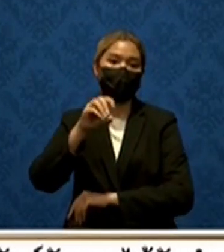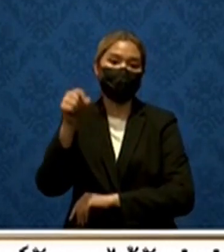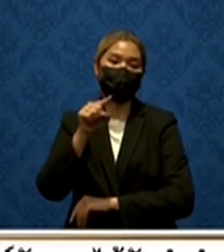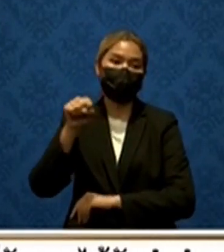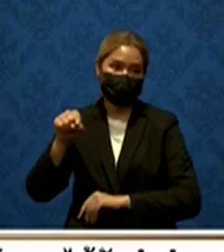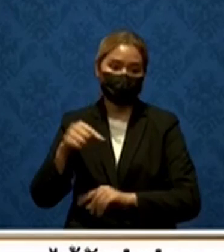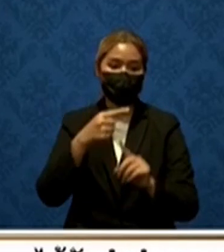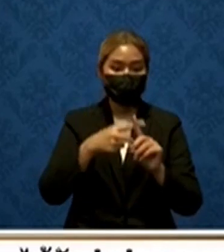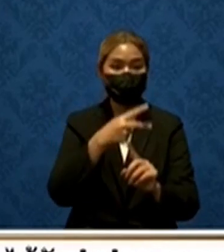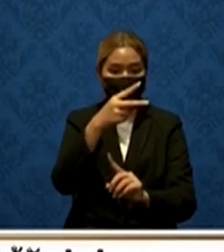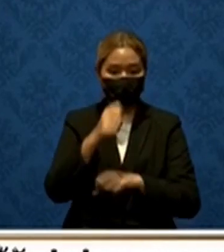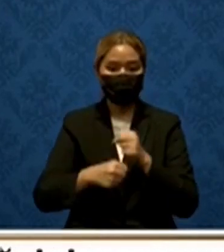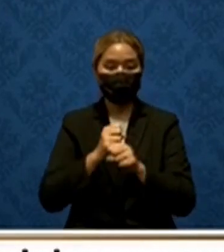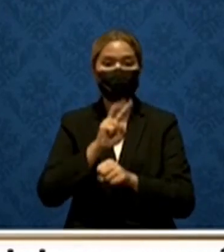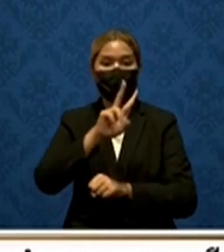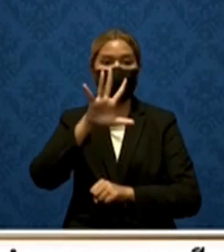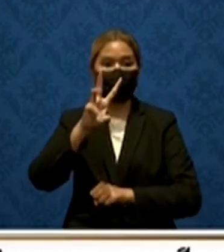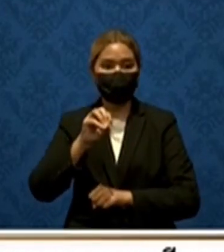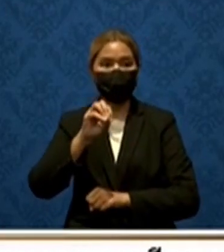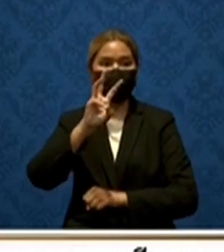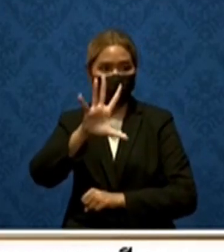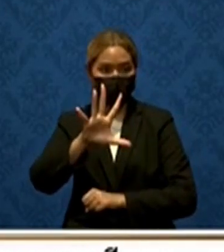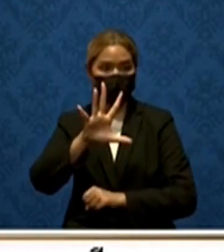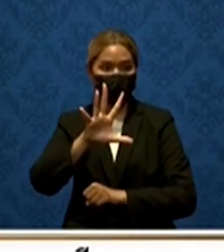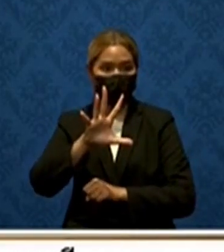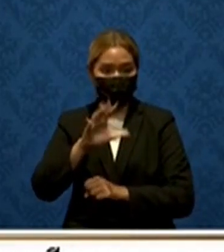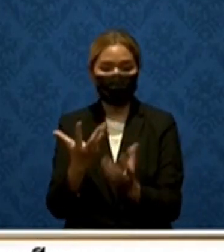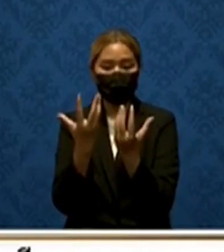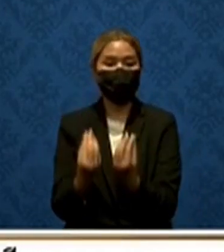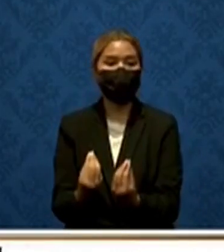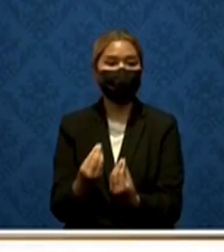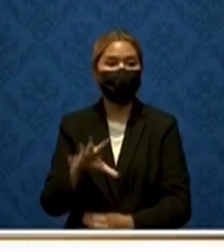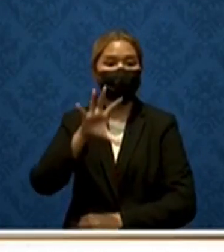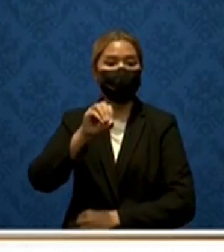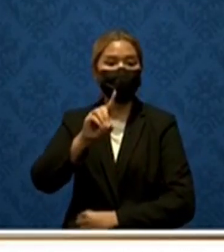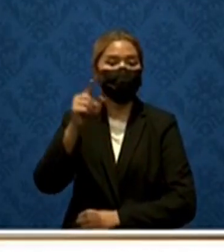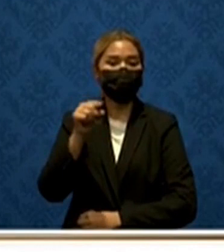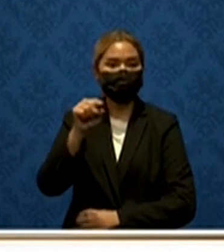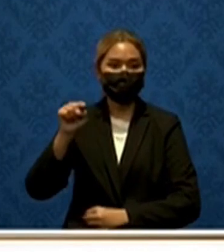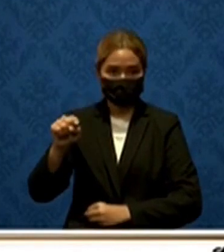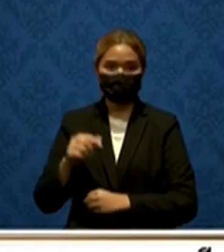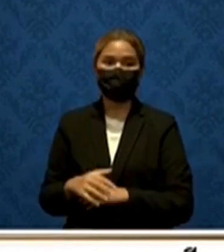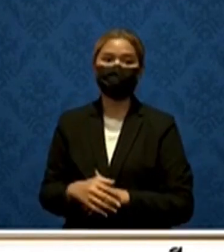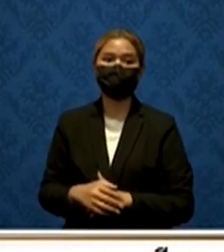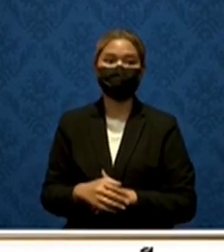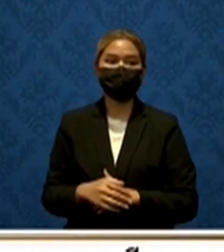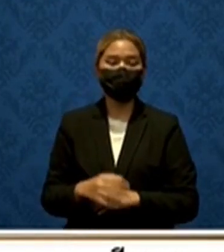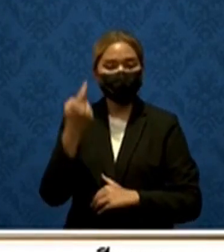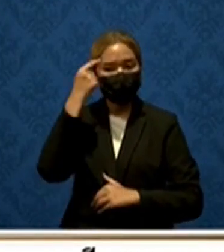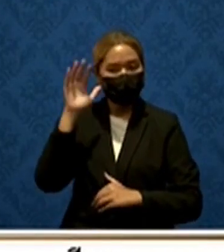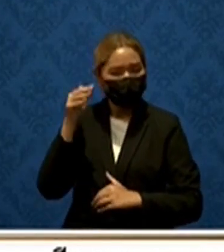าติดลบอกครับนำเข้าเหลอ 51%ถ้าปลอยให้สถานการณนี้เกิดข้นต่อไป